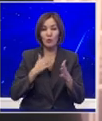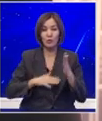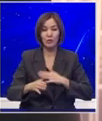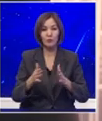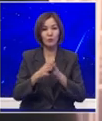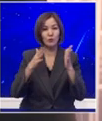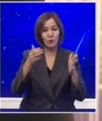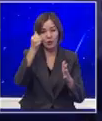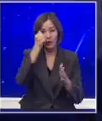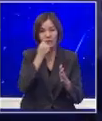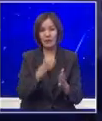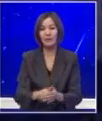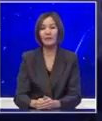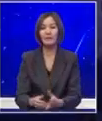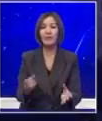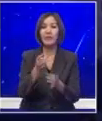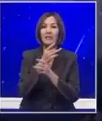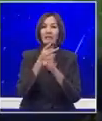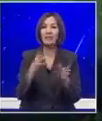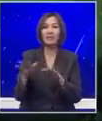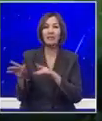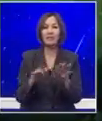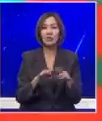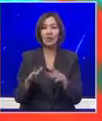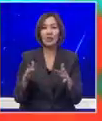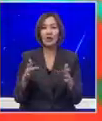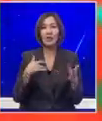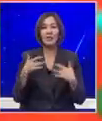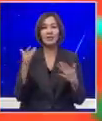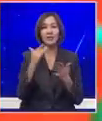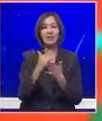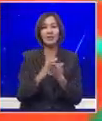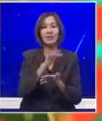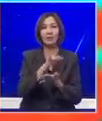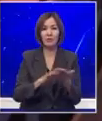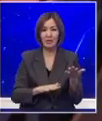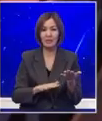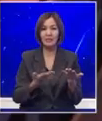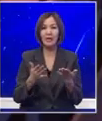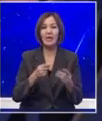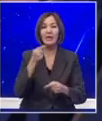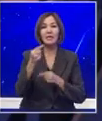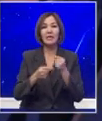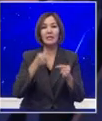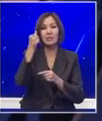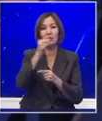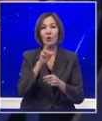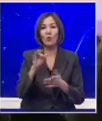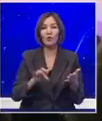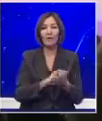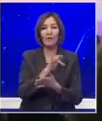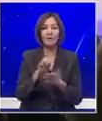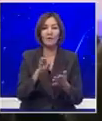рахметімді білдіремін. Салтанатты шара соңы өңір өнерпаздарының концерттік бағдарламасымен жалғасты. Айта кетсе, келесі жылы